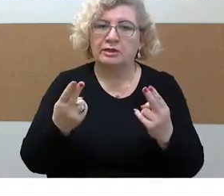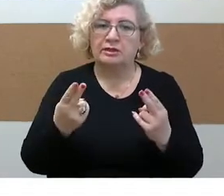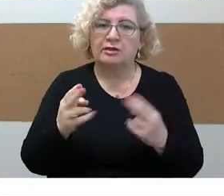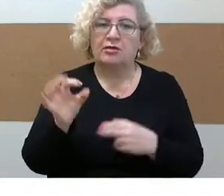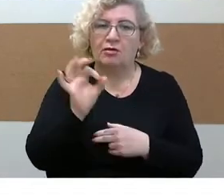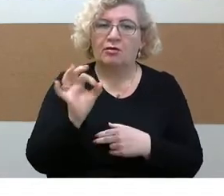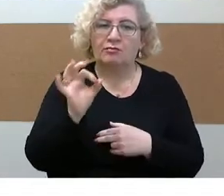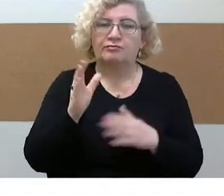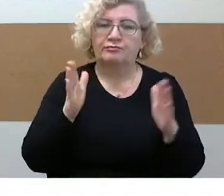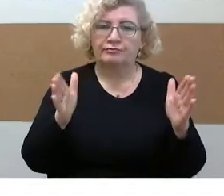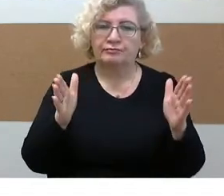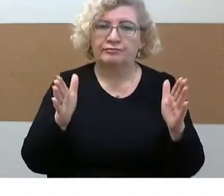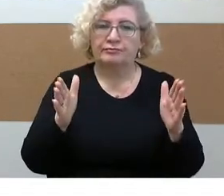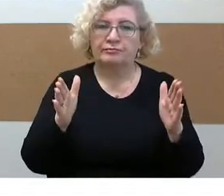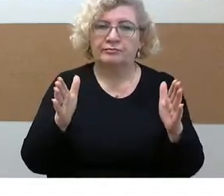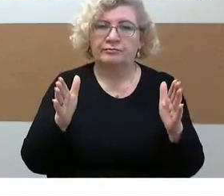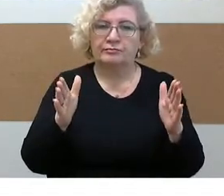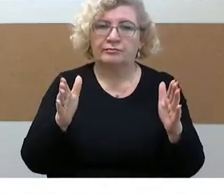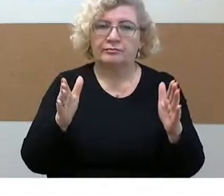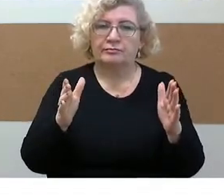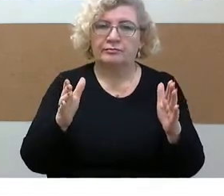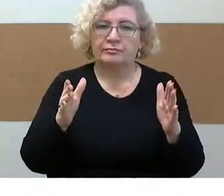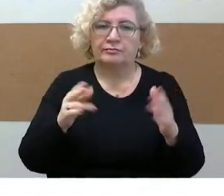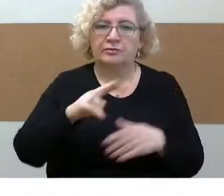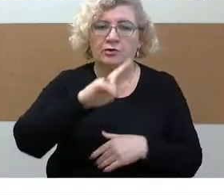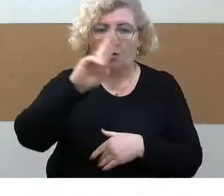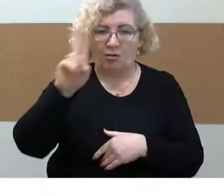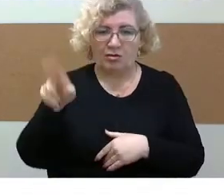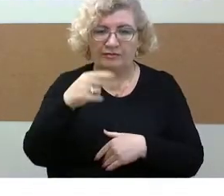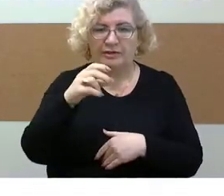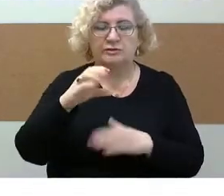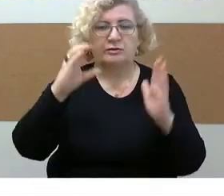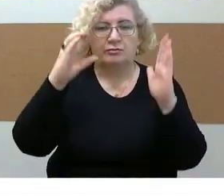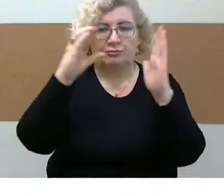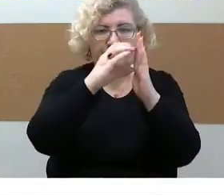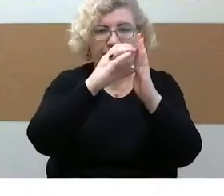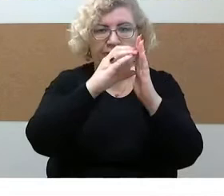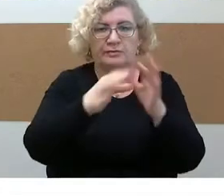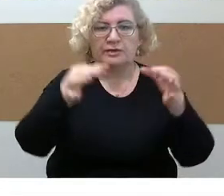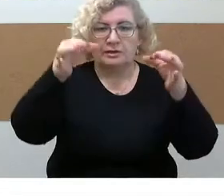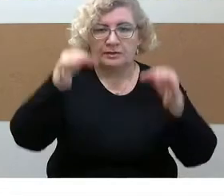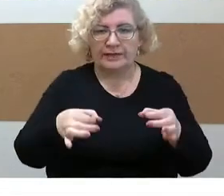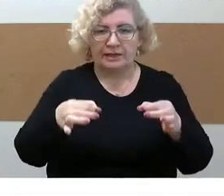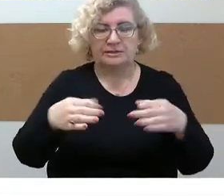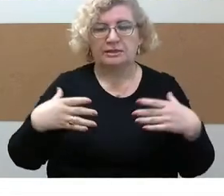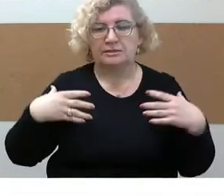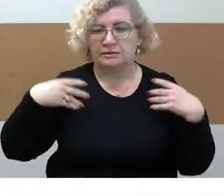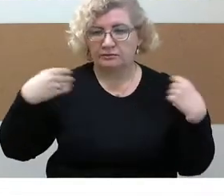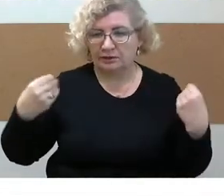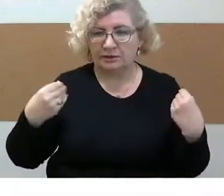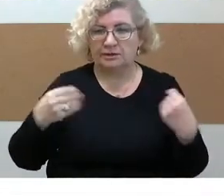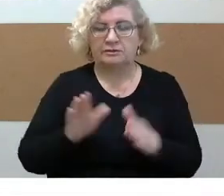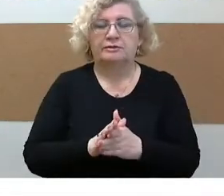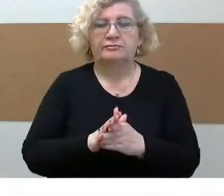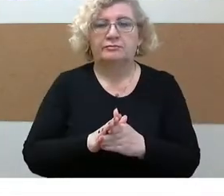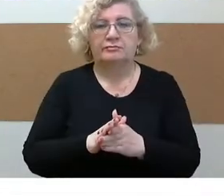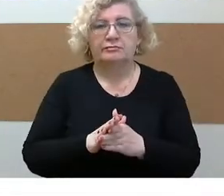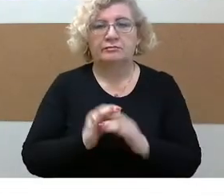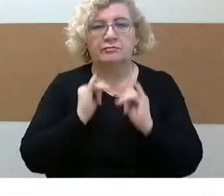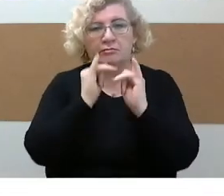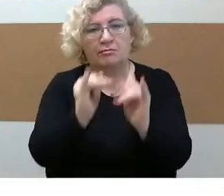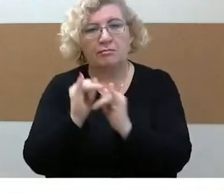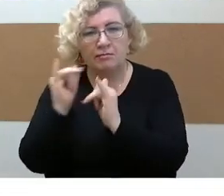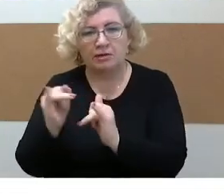yra apibriežta taip pat jungtinių teisų dokumentuose, tai yra teisė į sveikatą, teisė į prieinamos paslaugas.